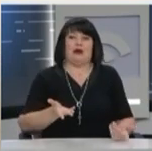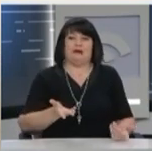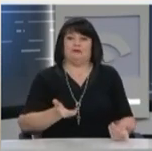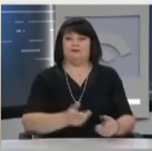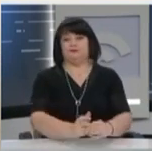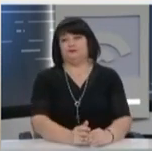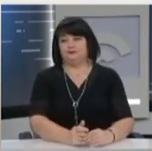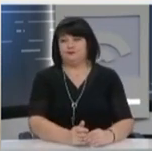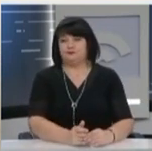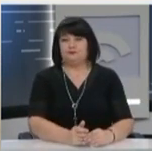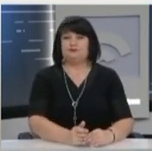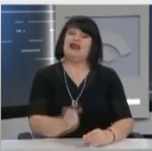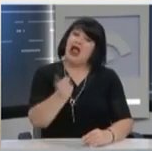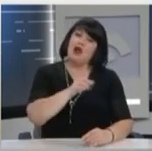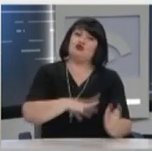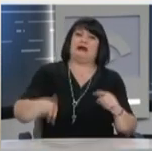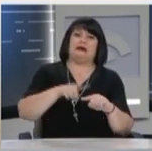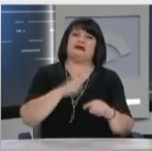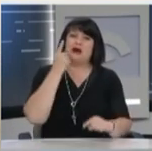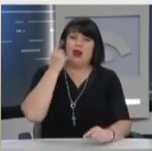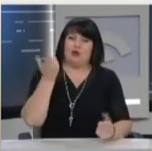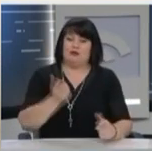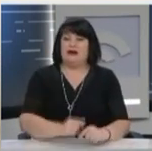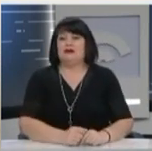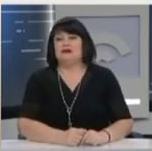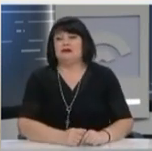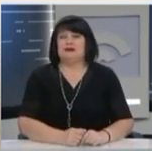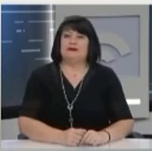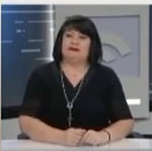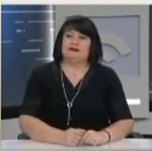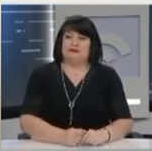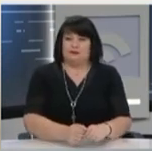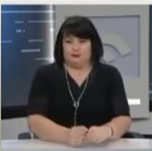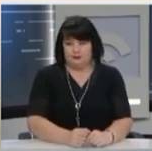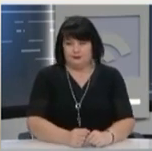Μακεδόνες και τους υπόλοιπους Έλληνες. Πάμε στο επόμενο,